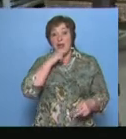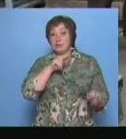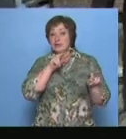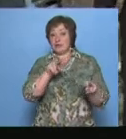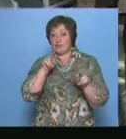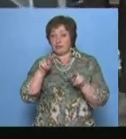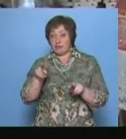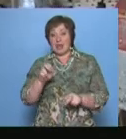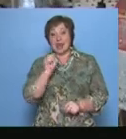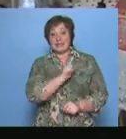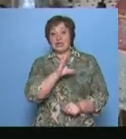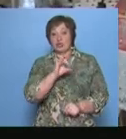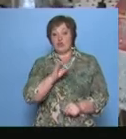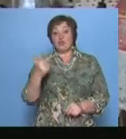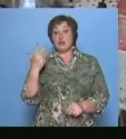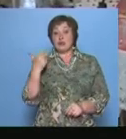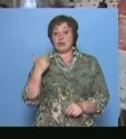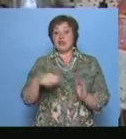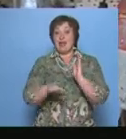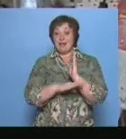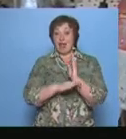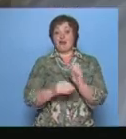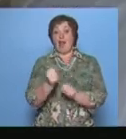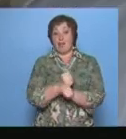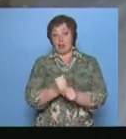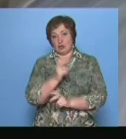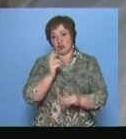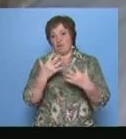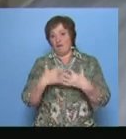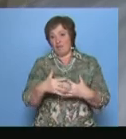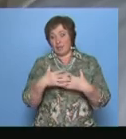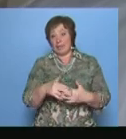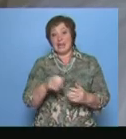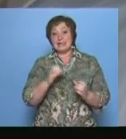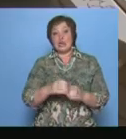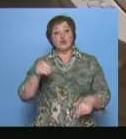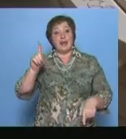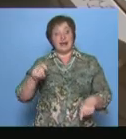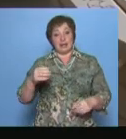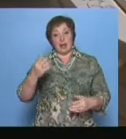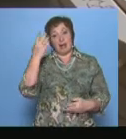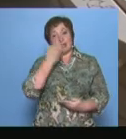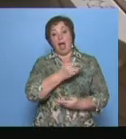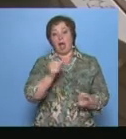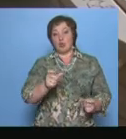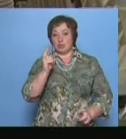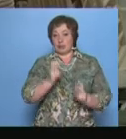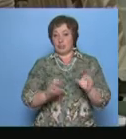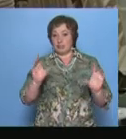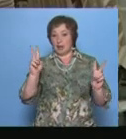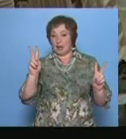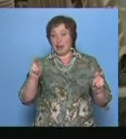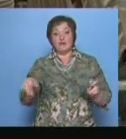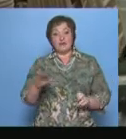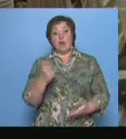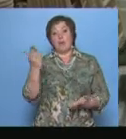Александр Соловьев, уже на Можгинской деревообрабатывающей фабрике. Статус у нее редкий – народное предприятие. Все здесь принадлежит